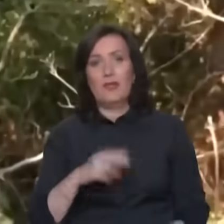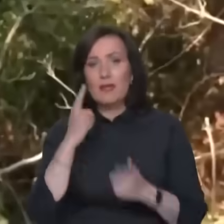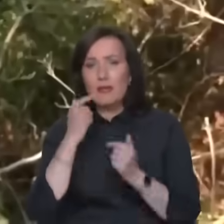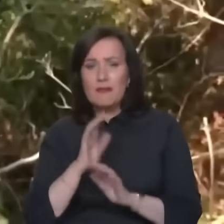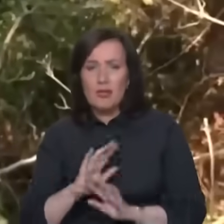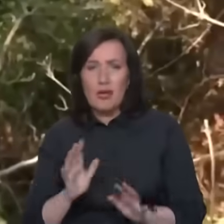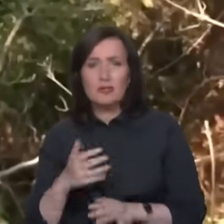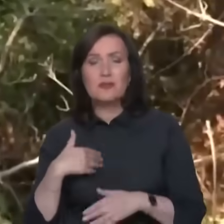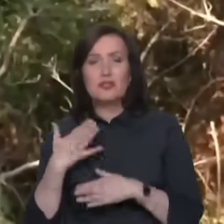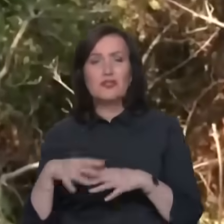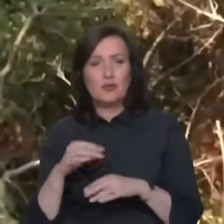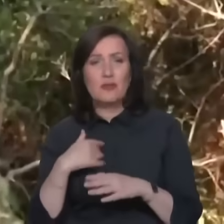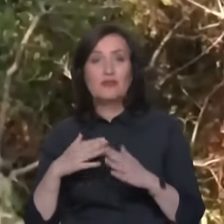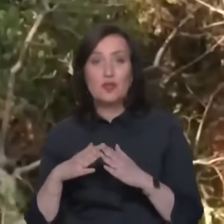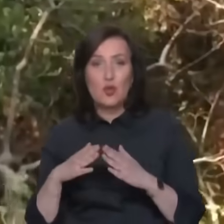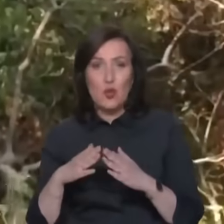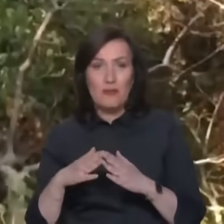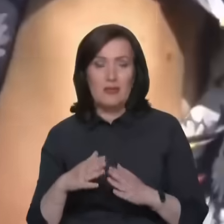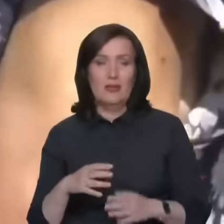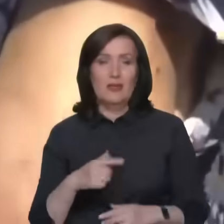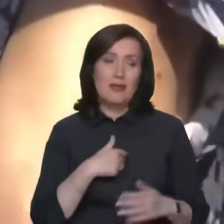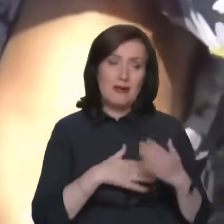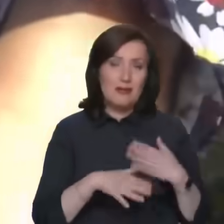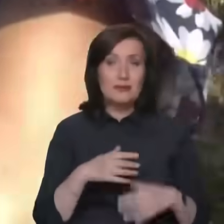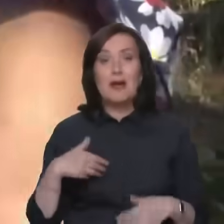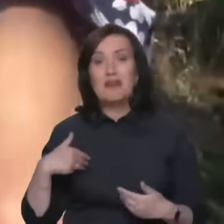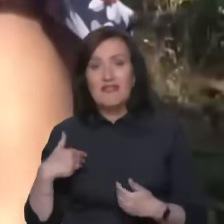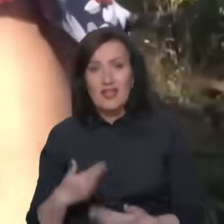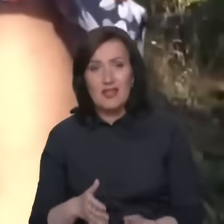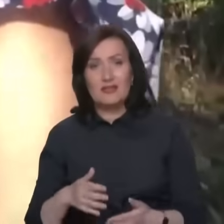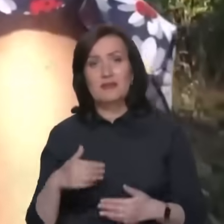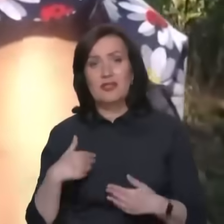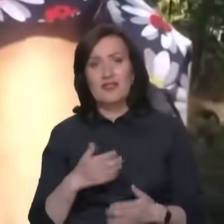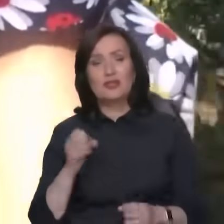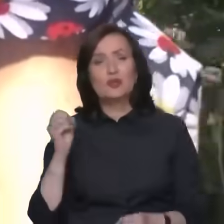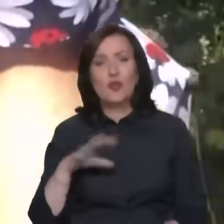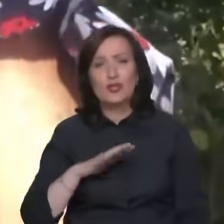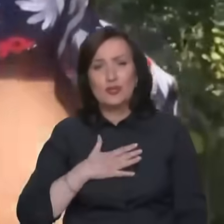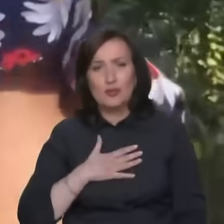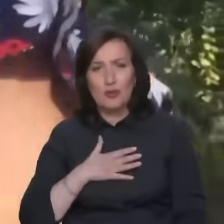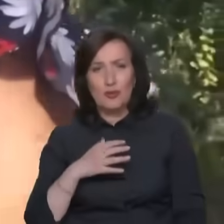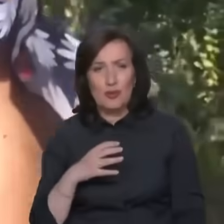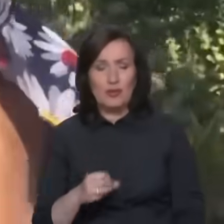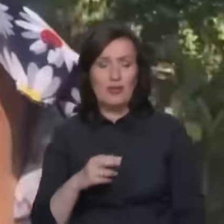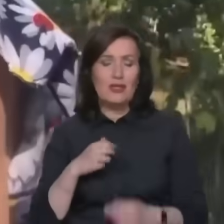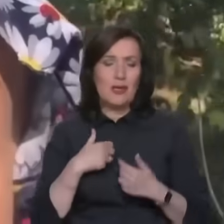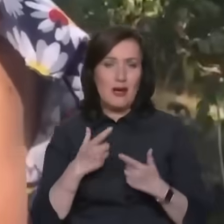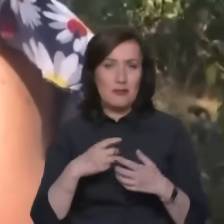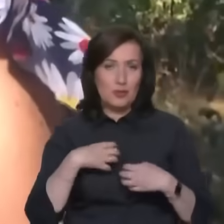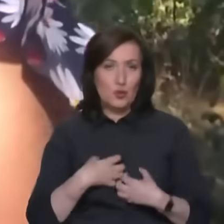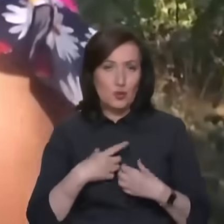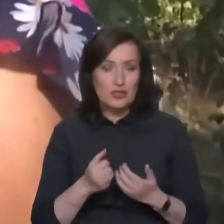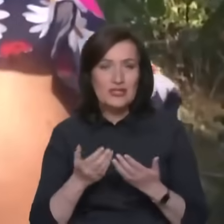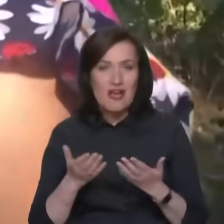не плач ми вже сьома вже дома Привіт Привіт сонечко моє як мені